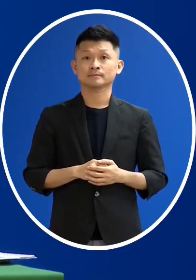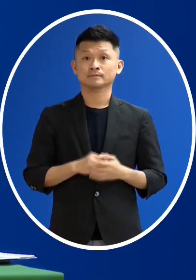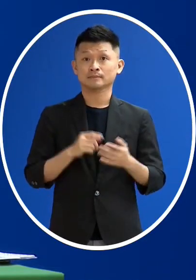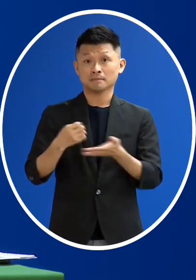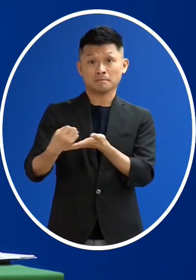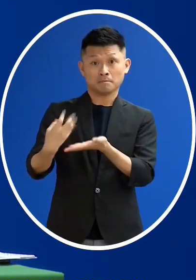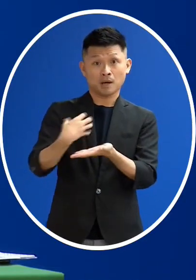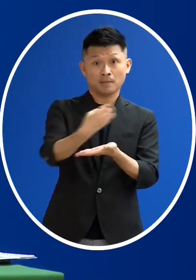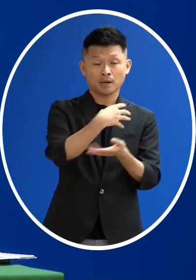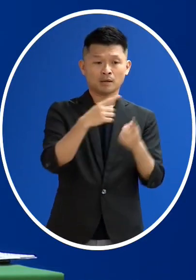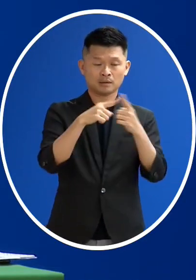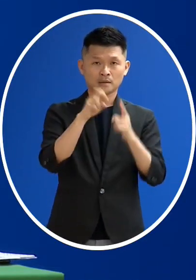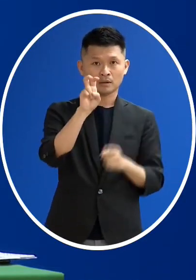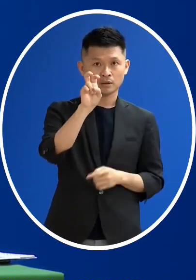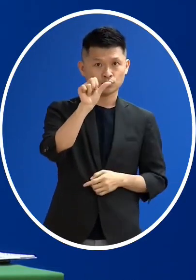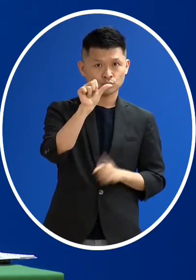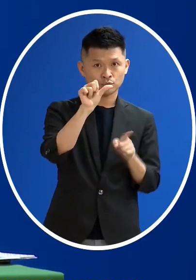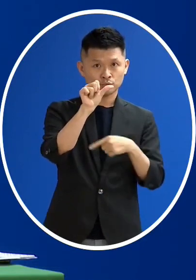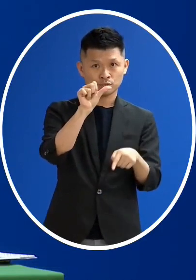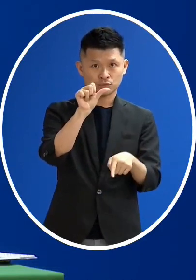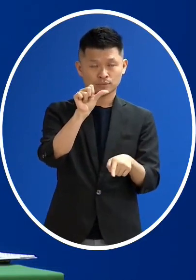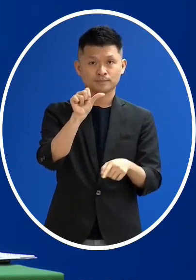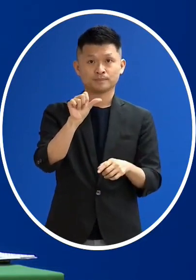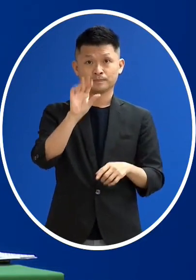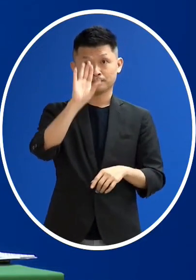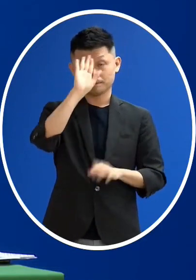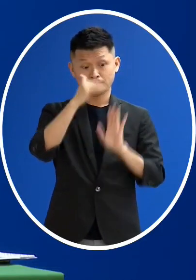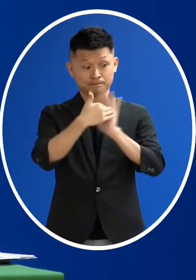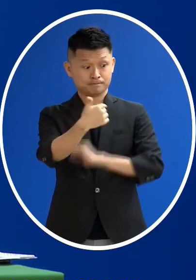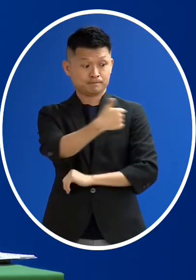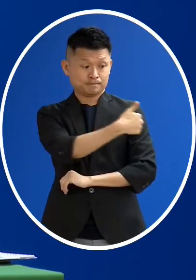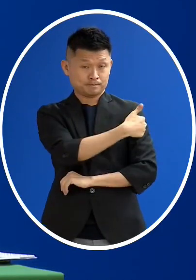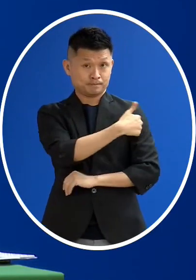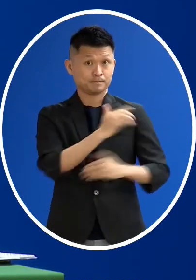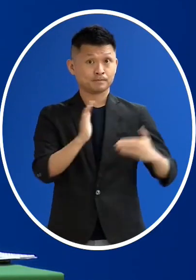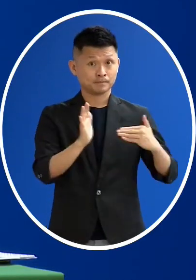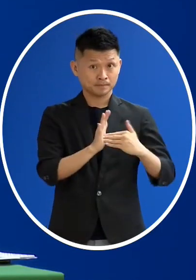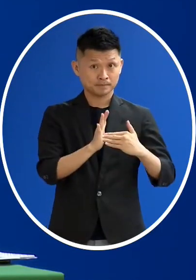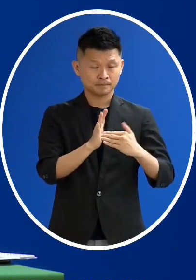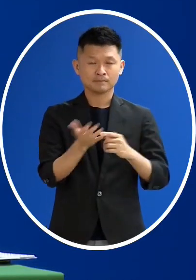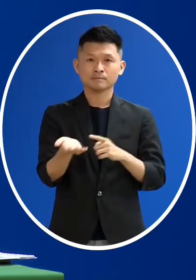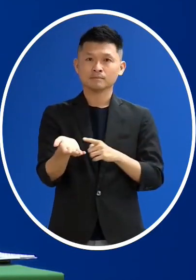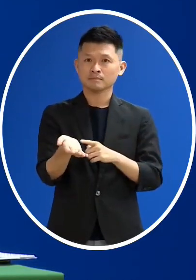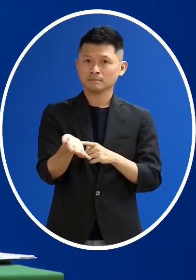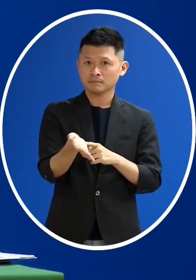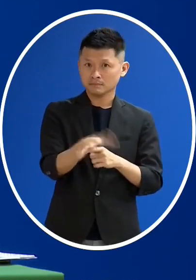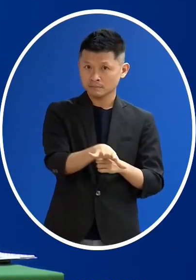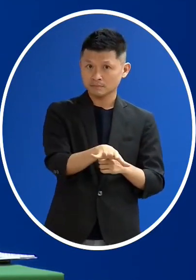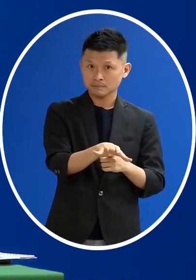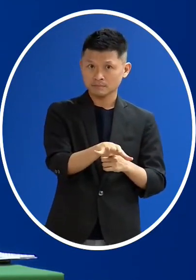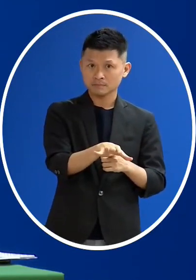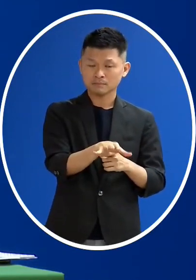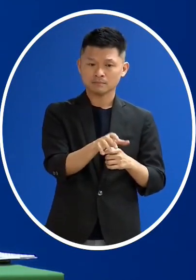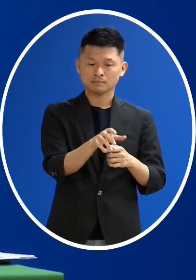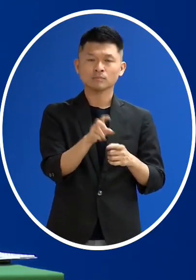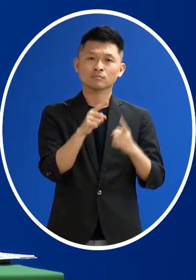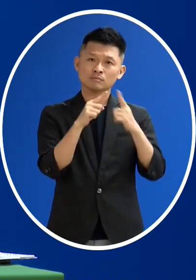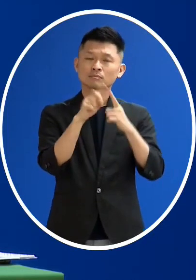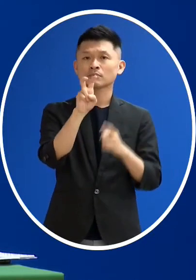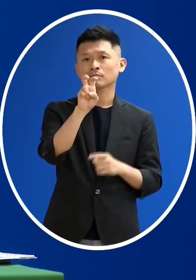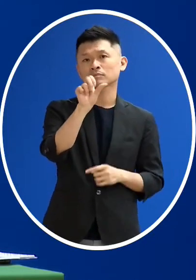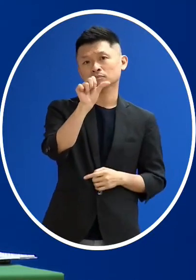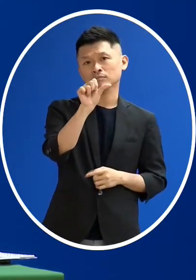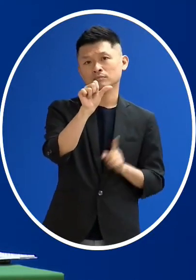通报进来，就是有关接种疫苗之后的死亡的这些案件，